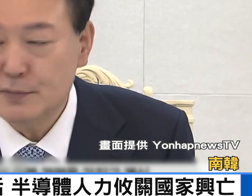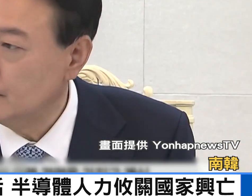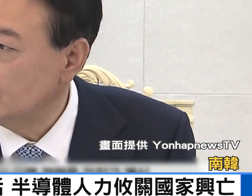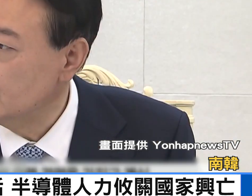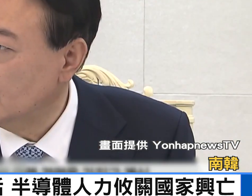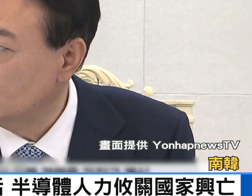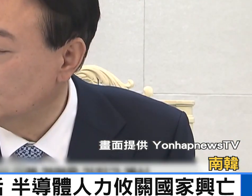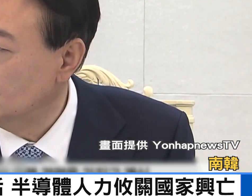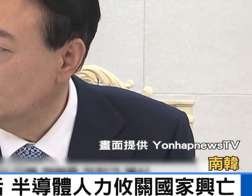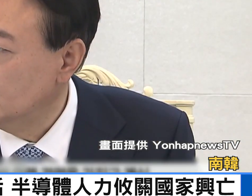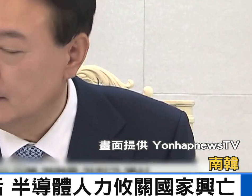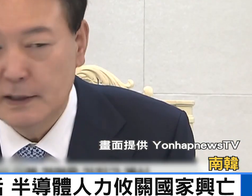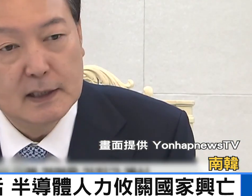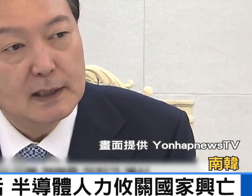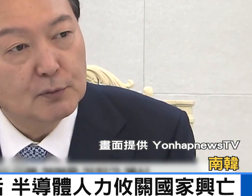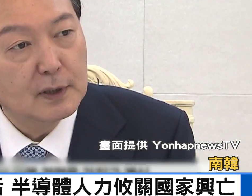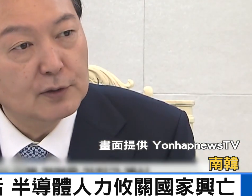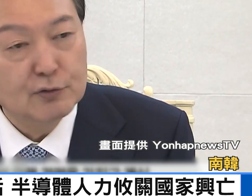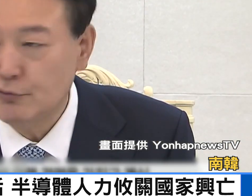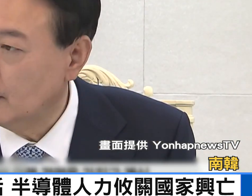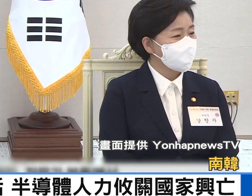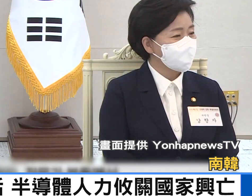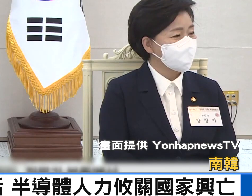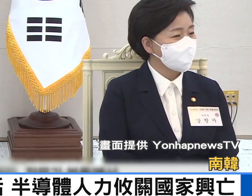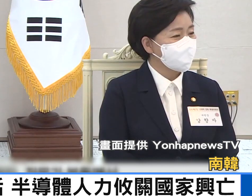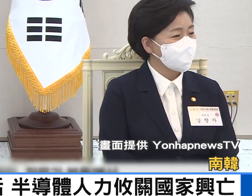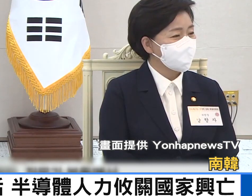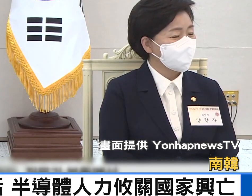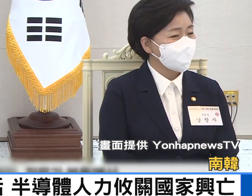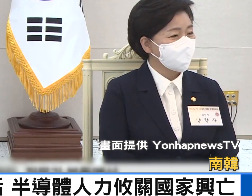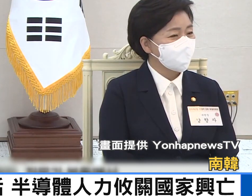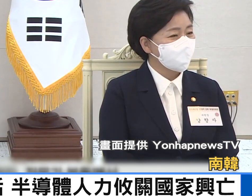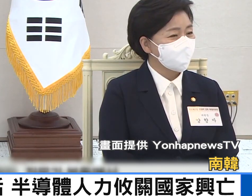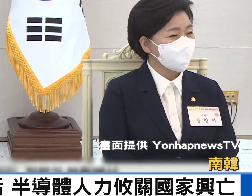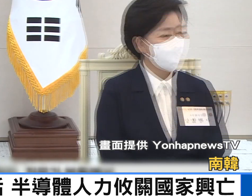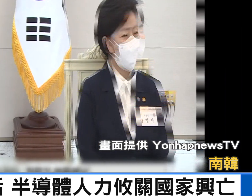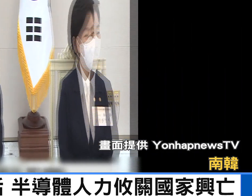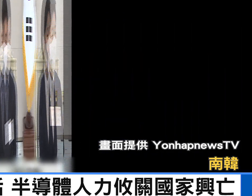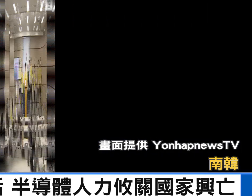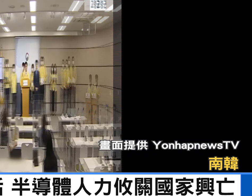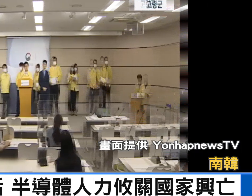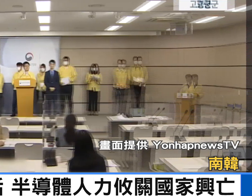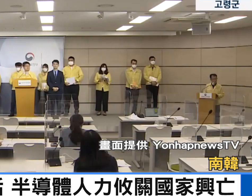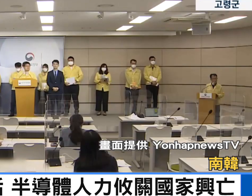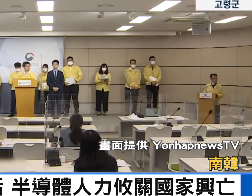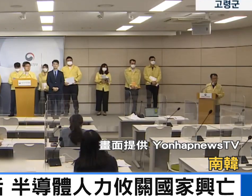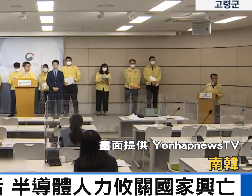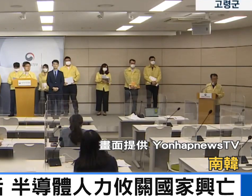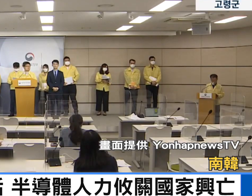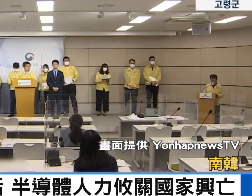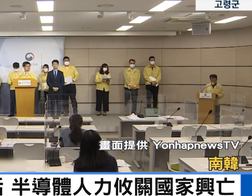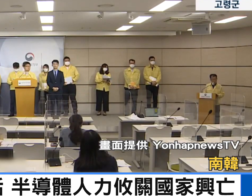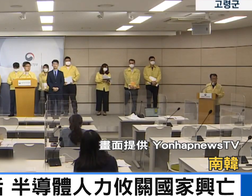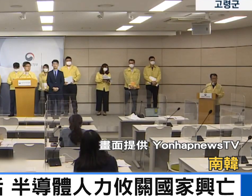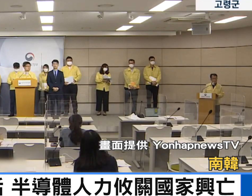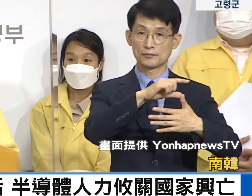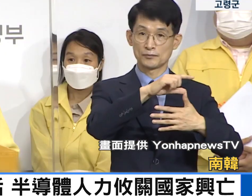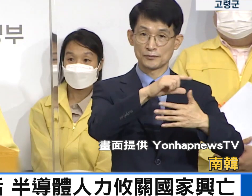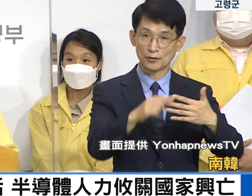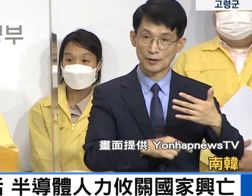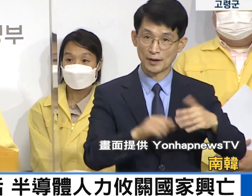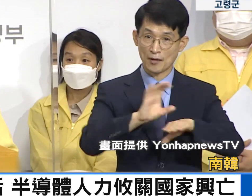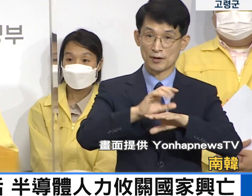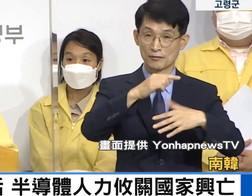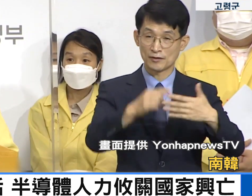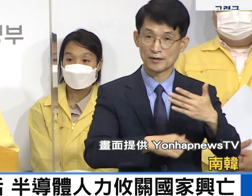缺攸关国家兴亡，不是长期课题，而是当务之急。除了半导体产业之外，包括 AI 人工智慧、